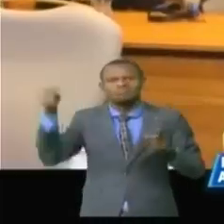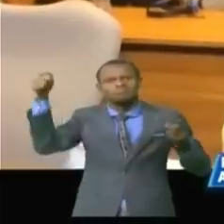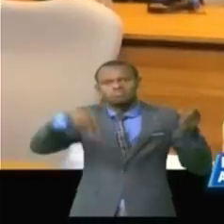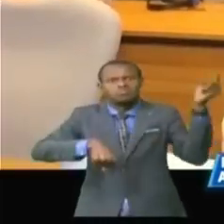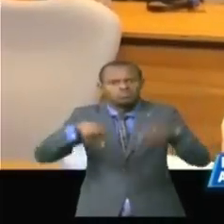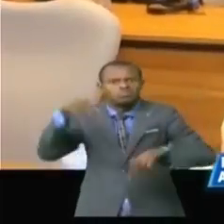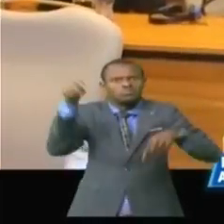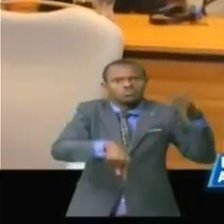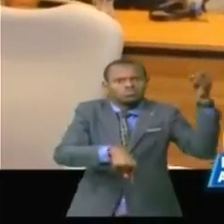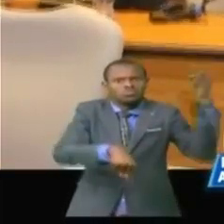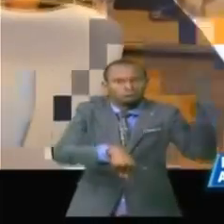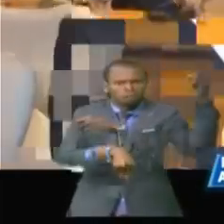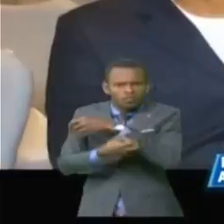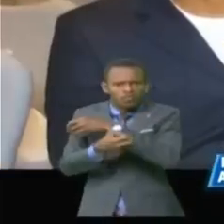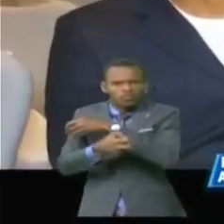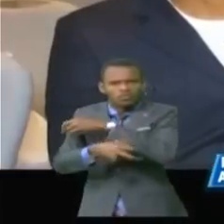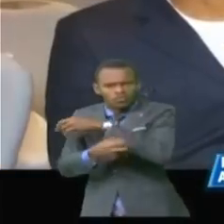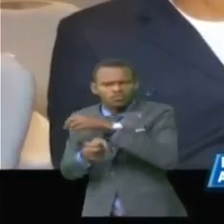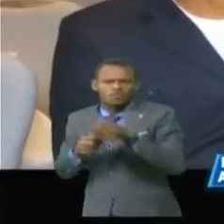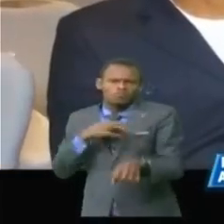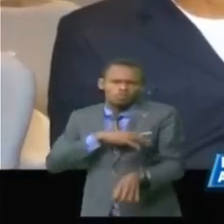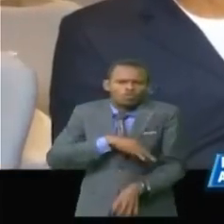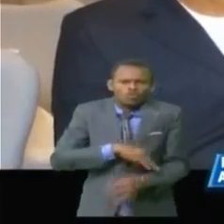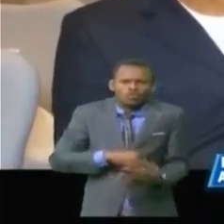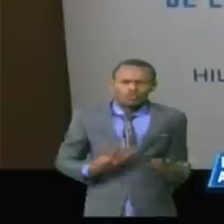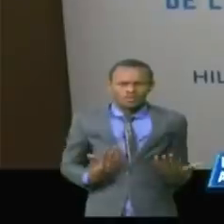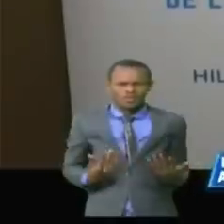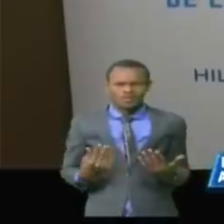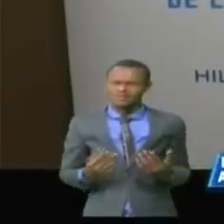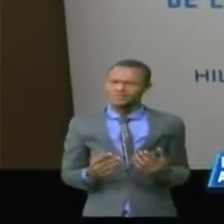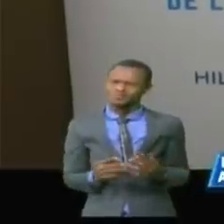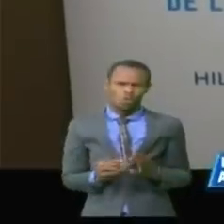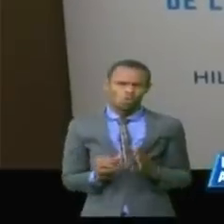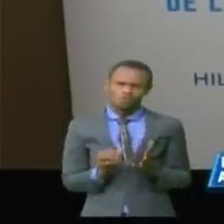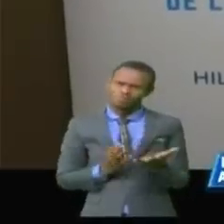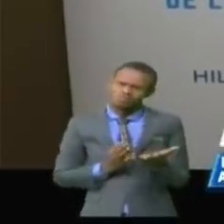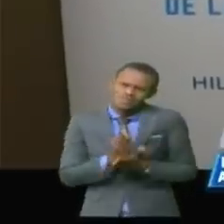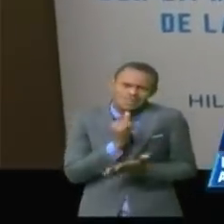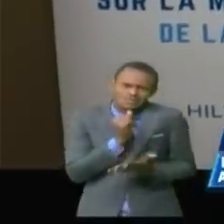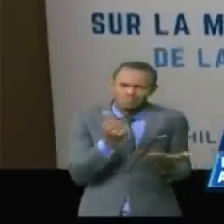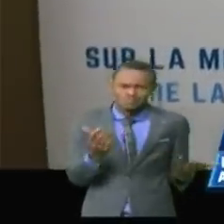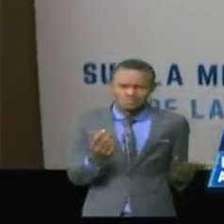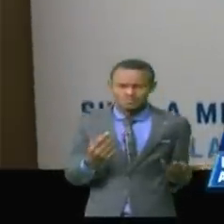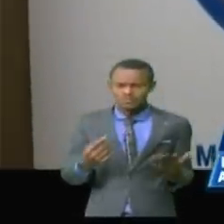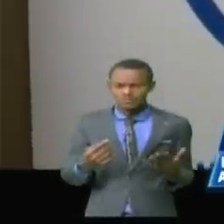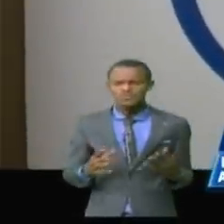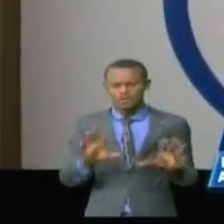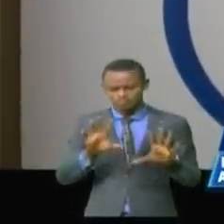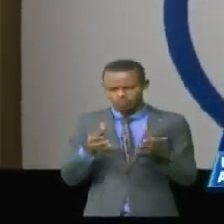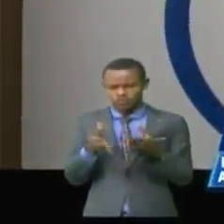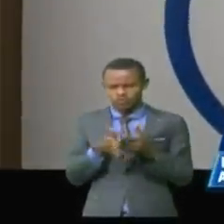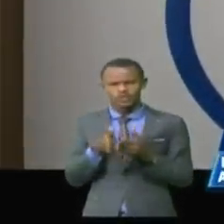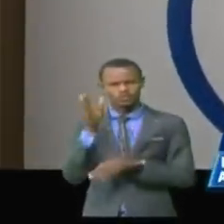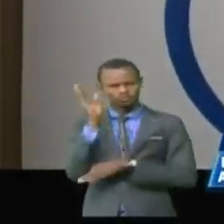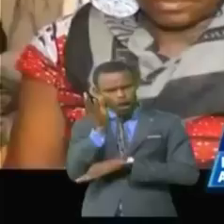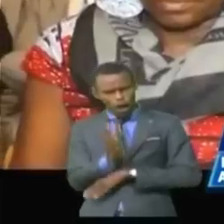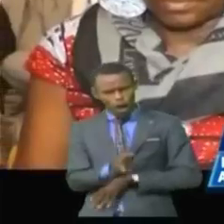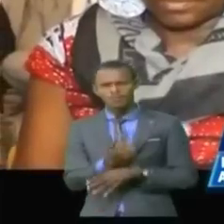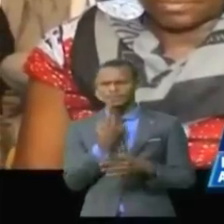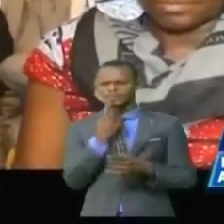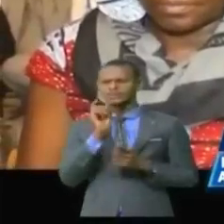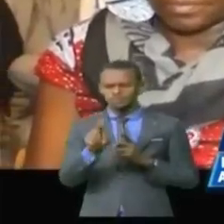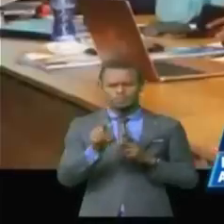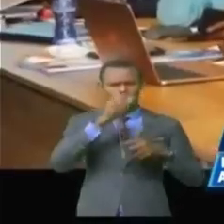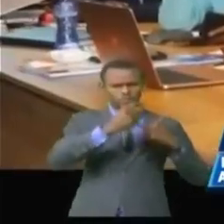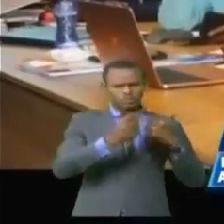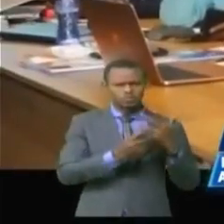recommandations issues des CETRO qui sont co-organisées par le secrétariat de la CIRGEL et le gouvernement congolais sont attendues pour mettre fin